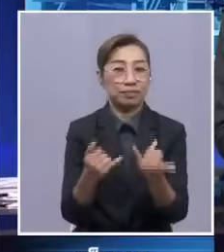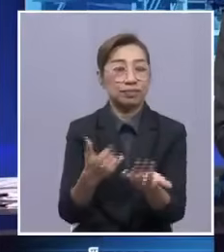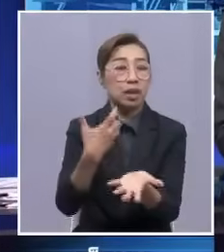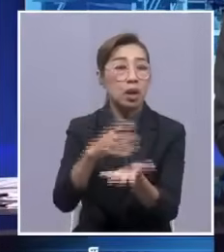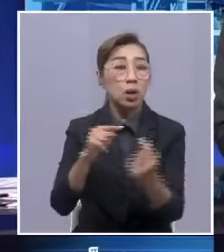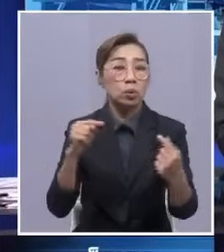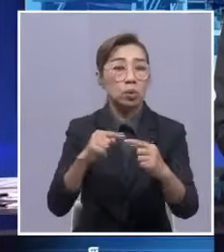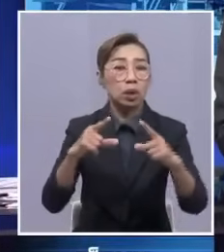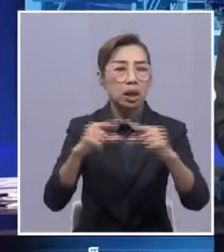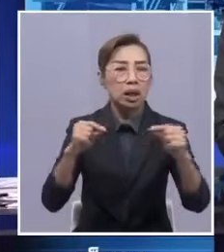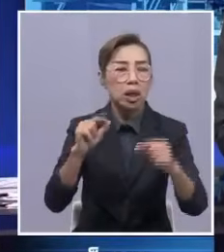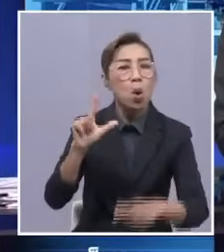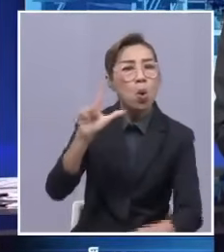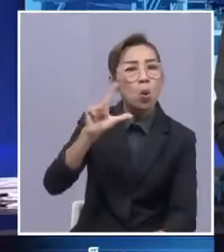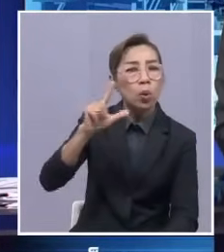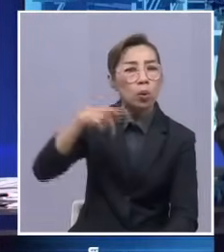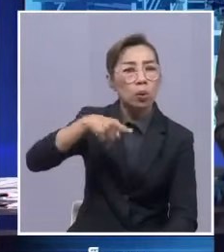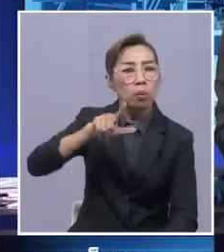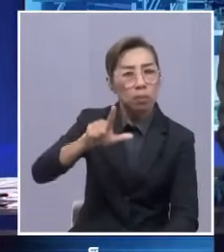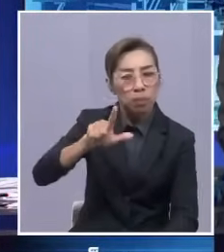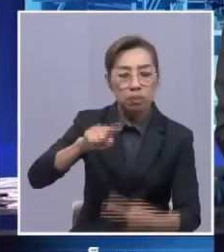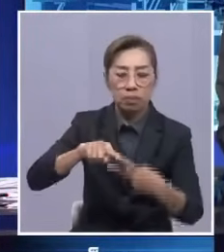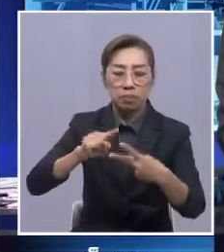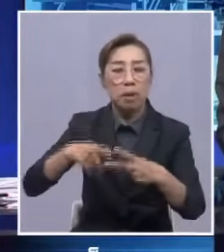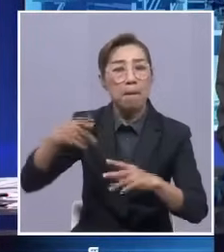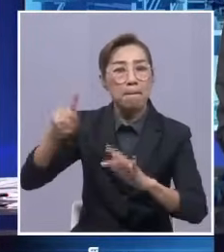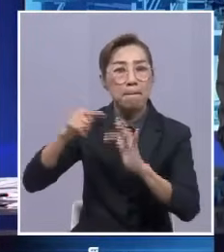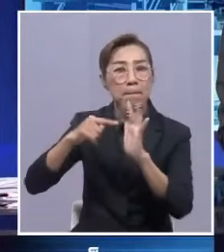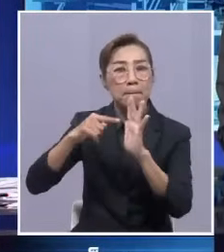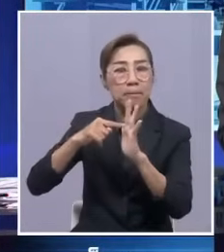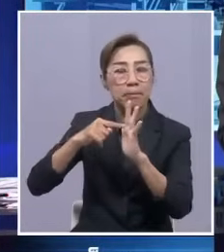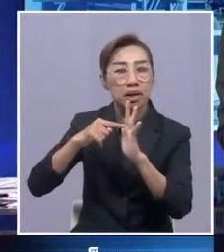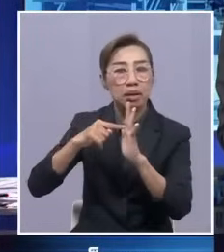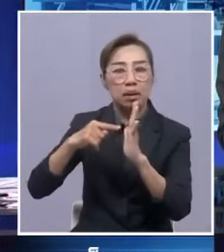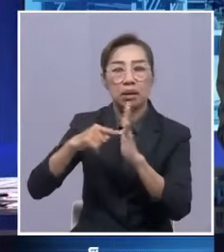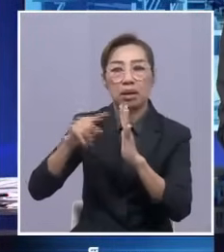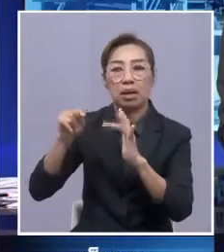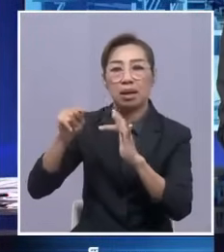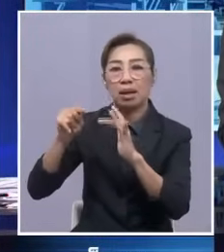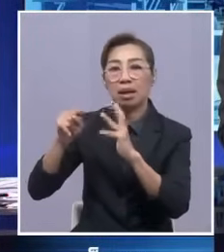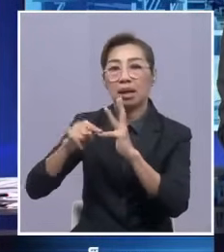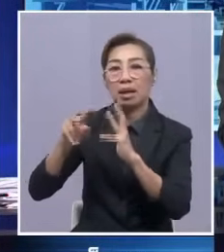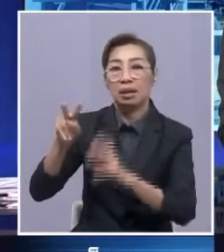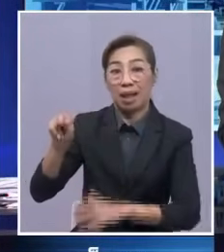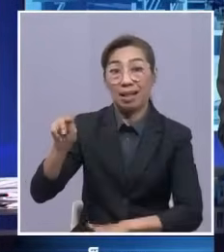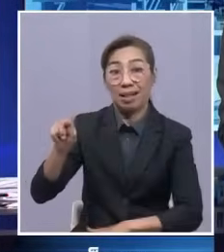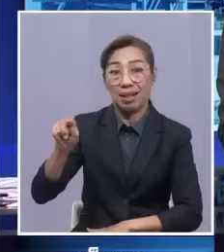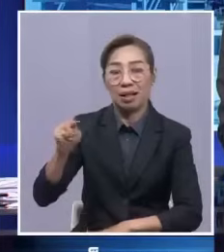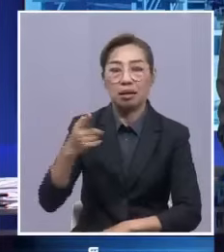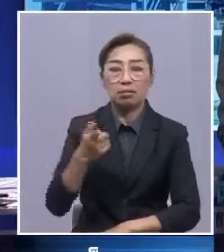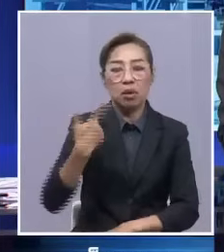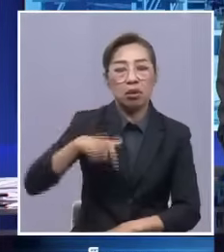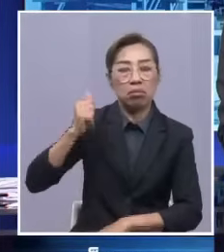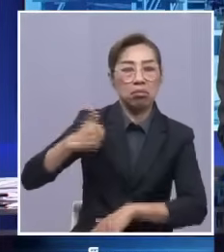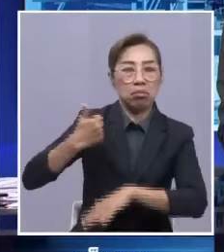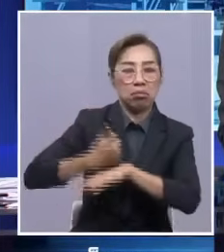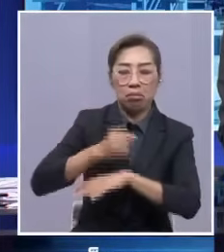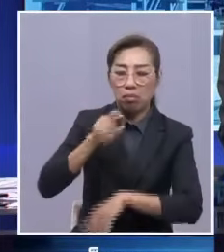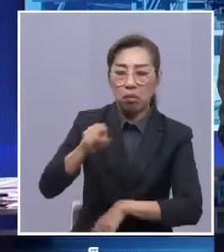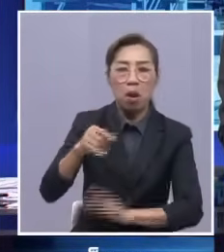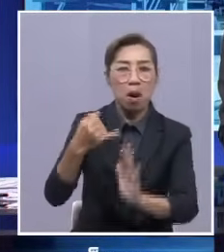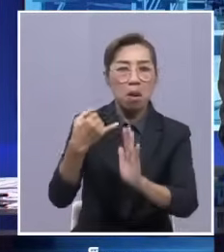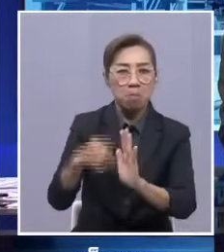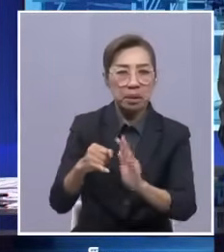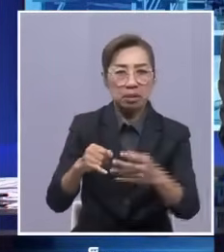คดีของลุงพลกับป้าแตนที่วันนี้ต้องลุ้นกันคำตัดสินนะครับที่ทางลุงพลนั้นเจอหลายข้อหาก็คือฐานความผิดฆ่าผู้อื่นโดยเจต